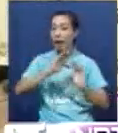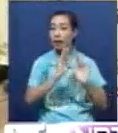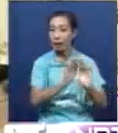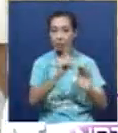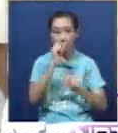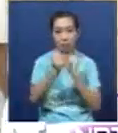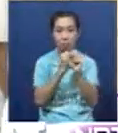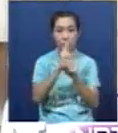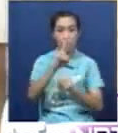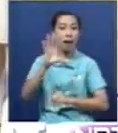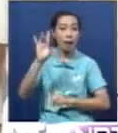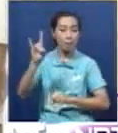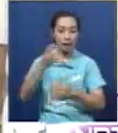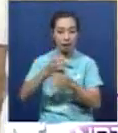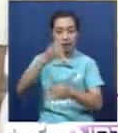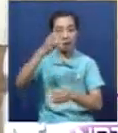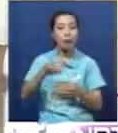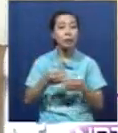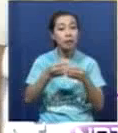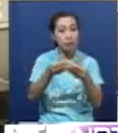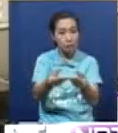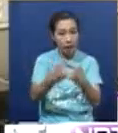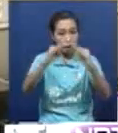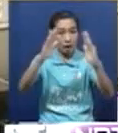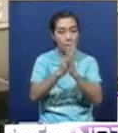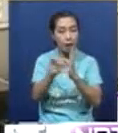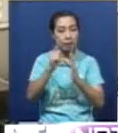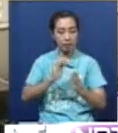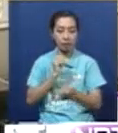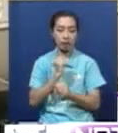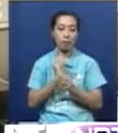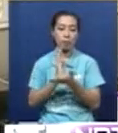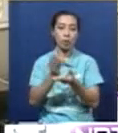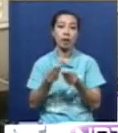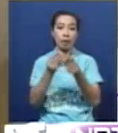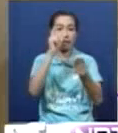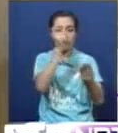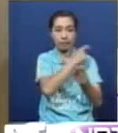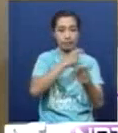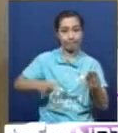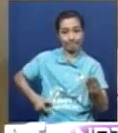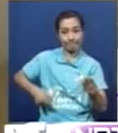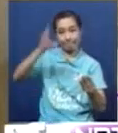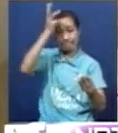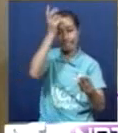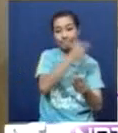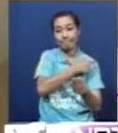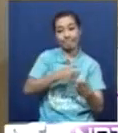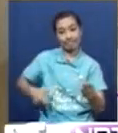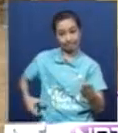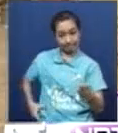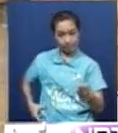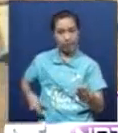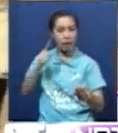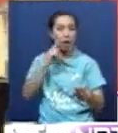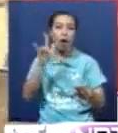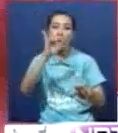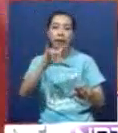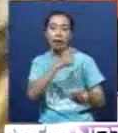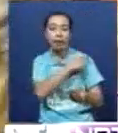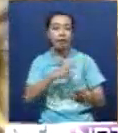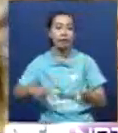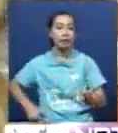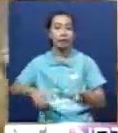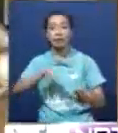เพื่อถวายเป็นพระราชกุศลแด่พระบาทสมเด็จพระเจ้าอยู่หัวสมเด็จพระนางเจ้าพระบรมราชินีนาถและพระบรมวงศานุว